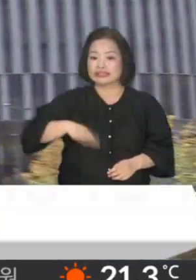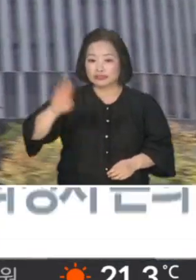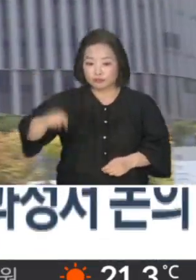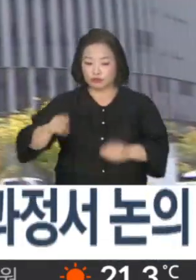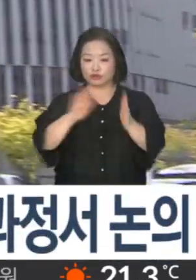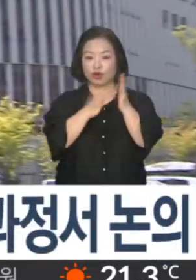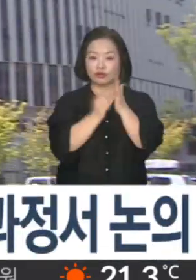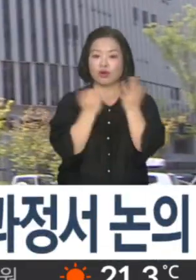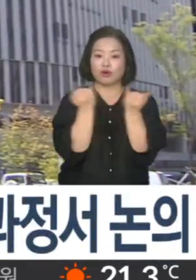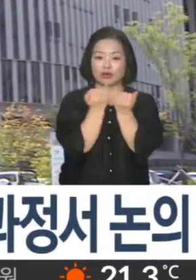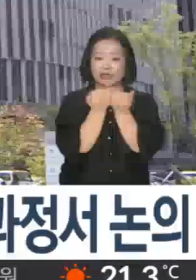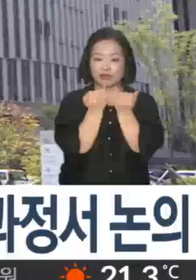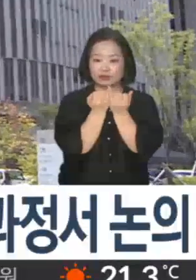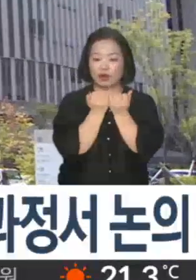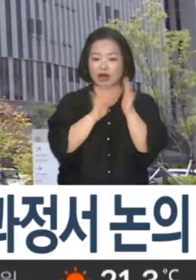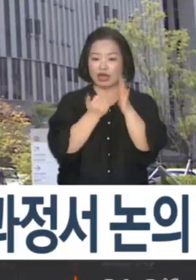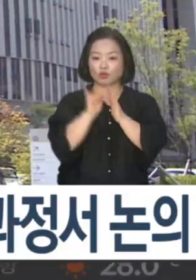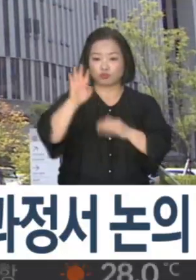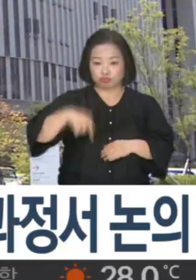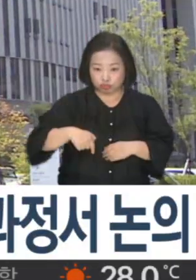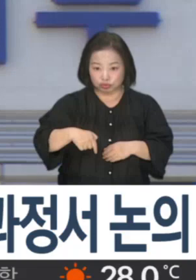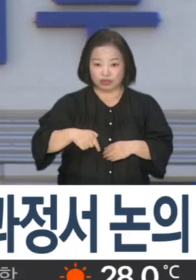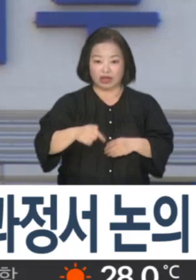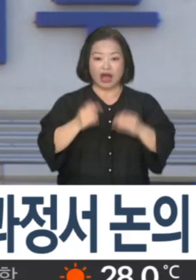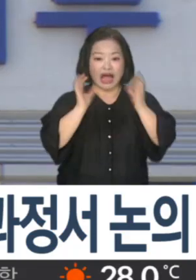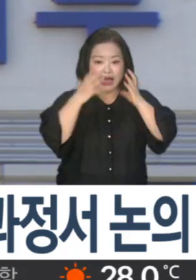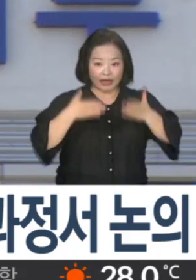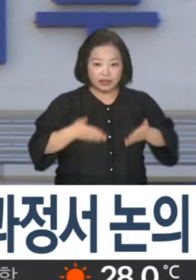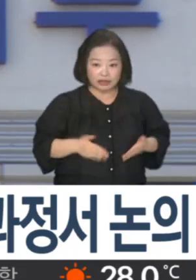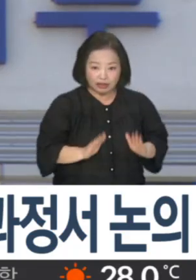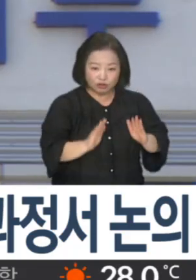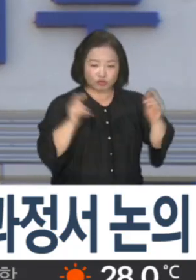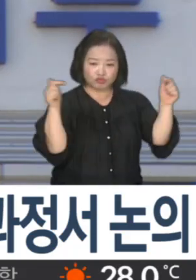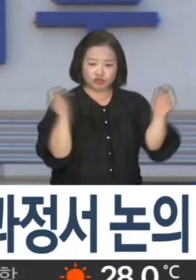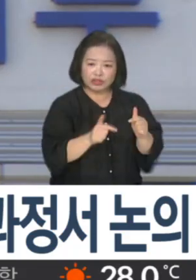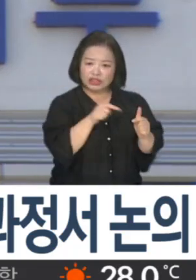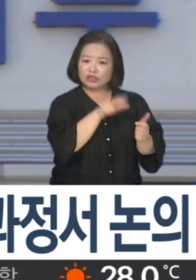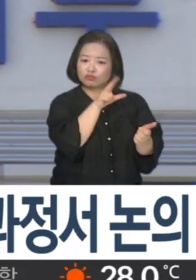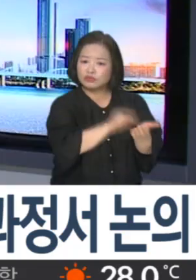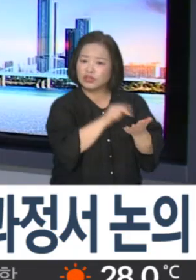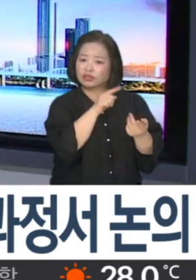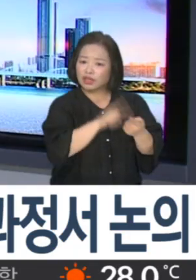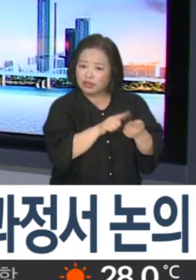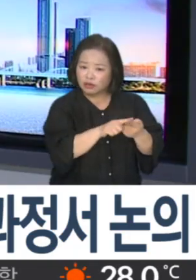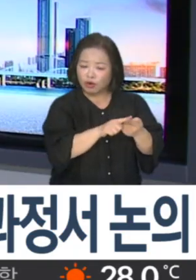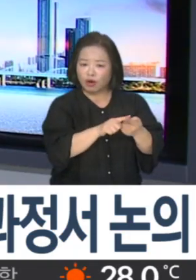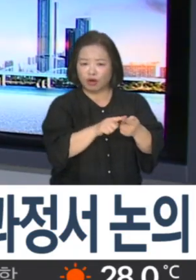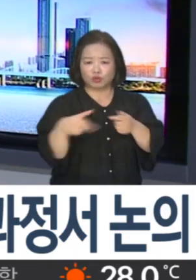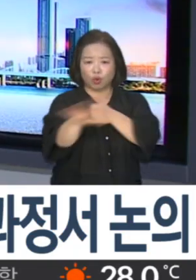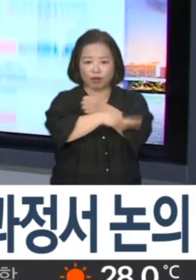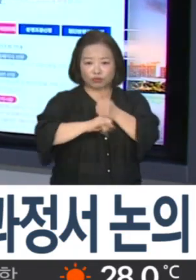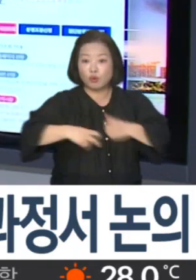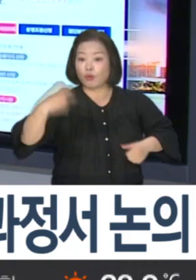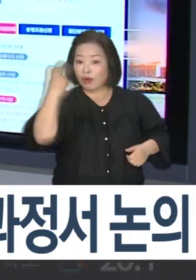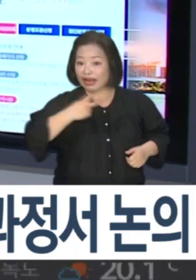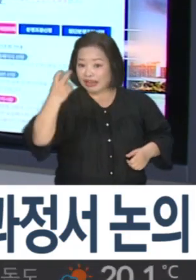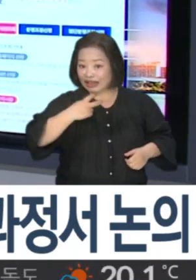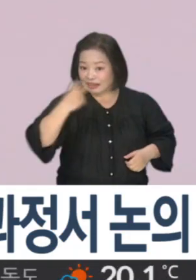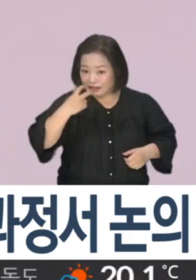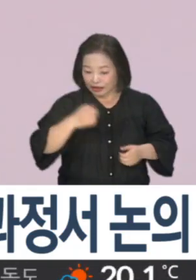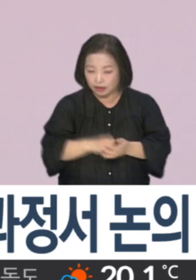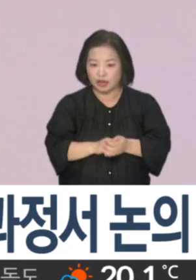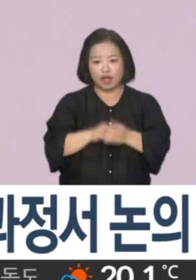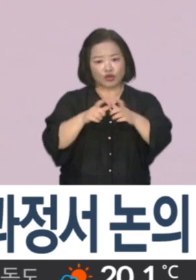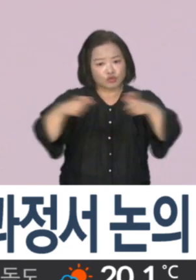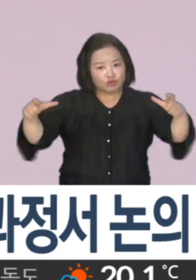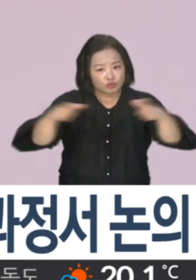여가부, 고용부 등이 흩어진 저출생 관련 조직을 통합, 관리하는 형태가 될 가능성이 점쳐지는데